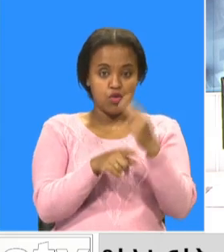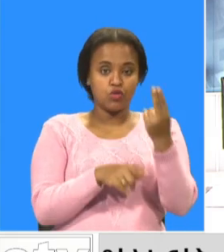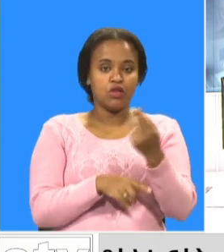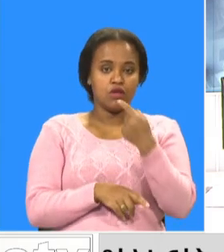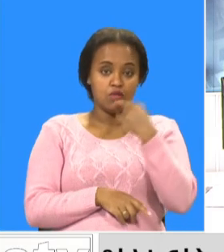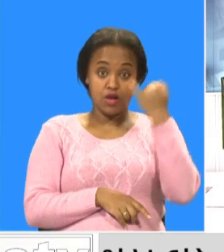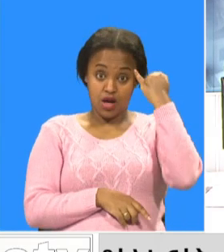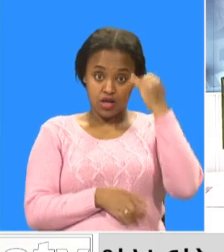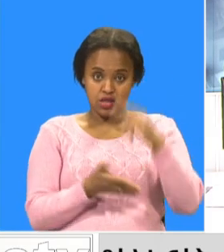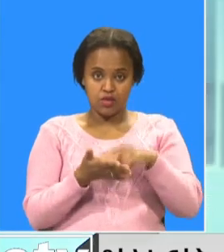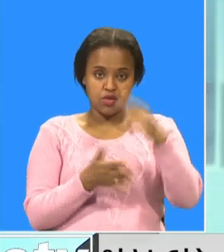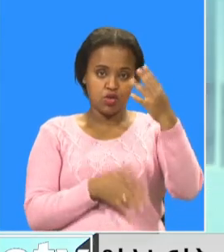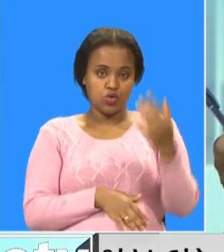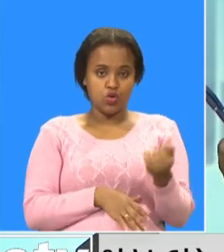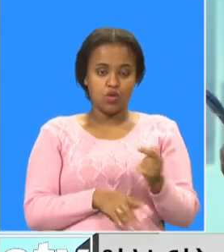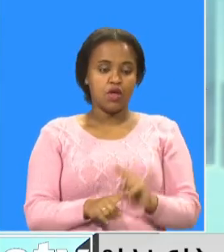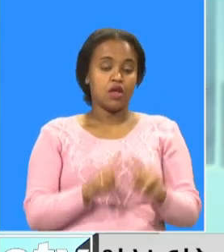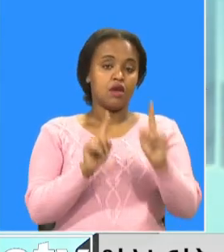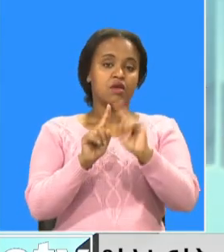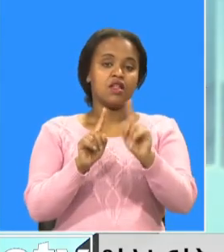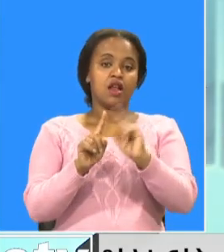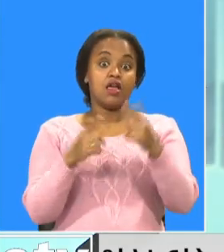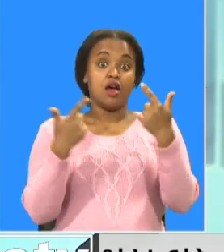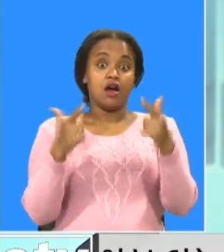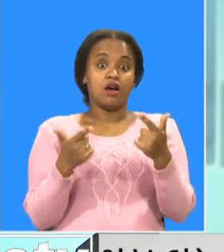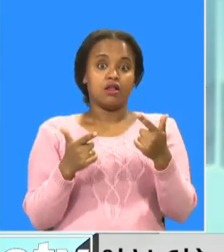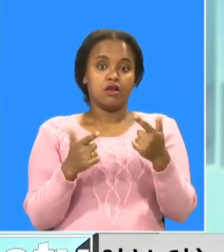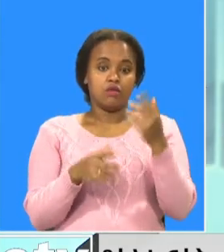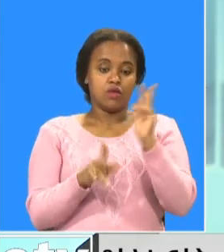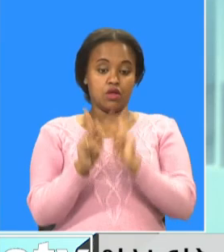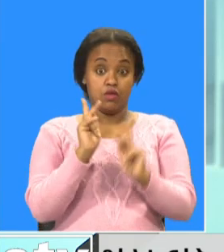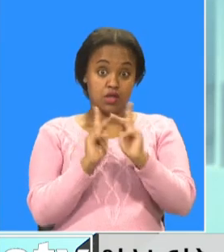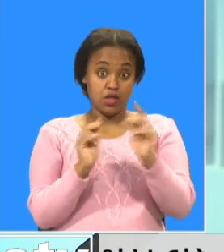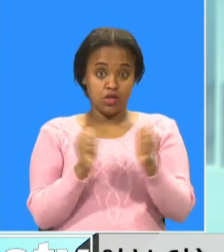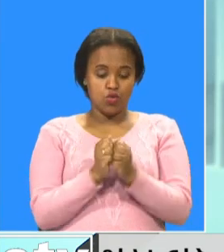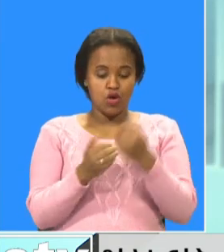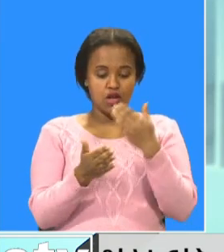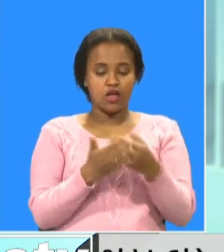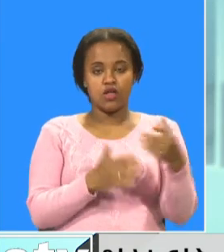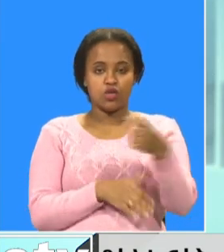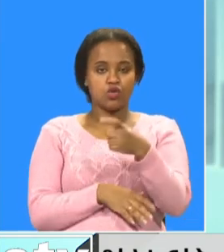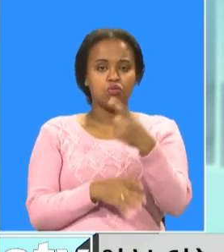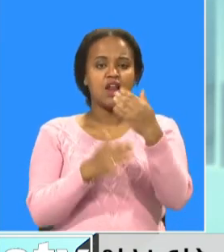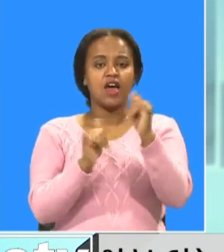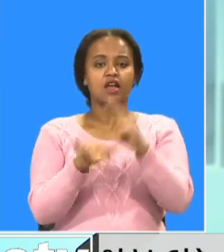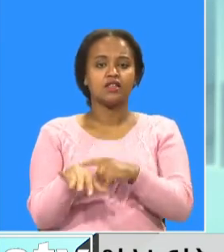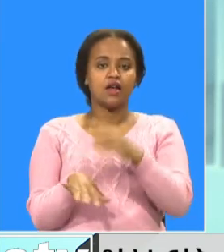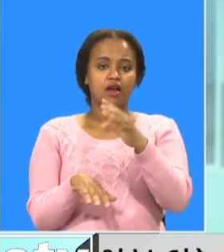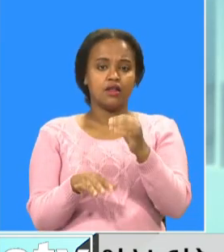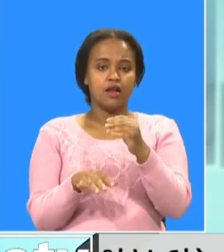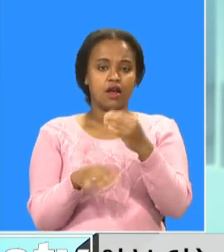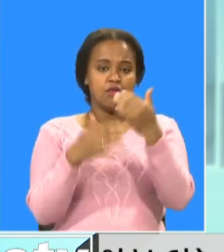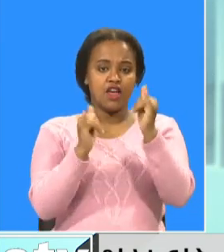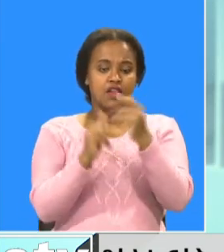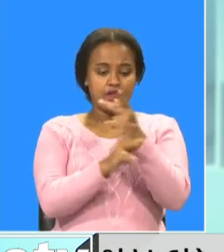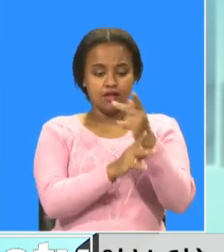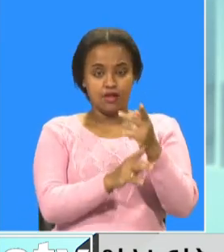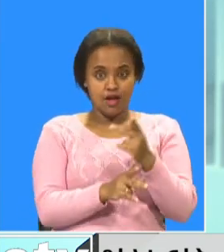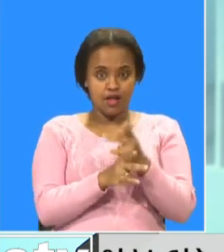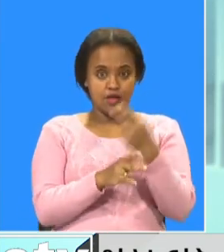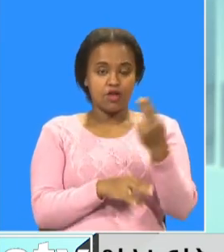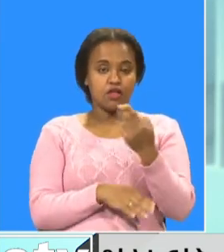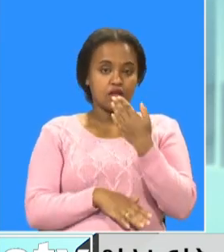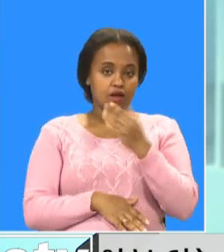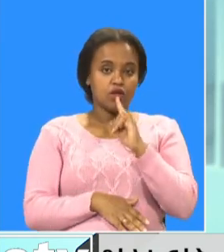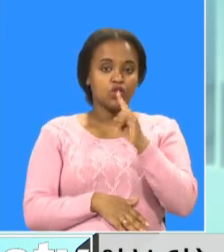ነበር። ግን በተለያየ አጋጣሚ ደግሞ ማህበረሰቡ ጋር አሁንም እየደረሱ ስለሆኑ ምን ያህል ሰዓትና ለምን ያህል ጥንቃቄ ብንጠቀማቸው ጥሩ ነው የሚለውን